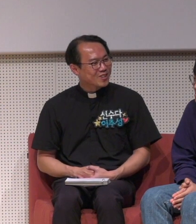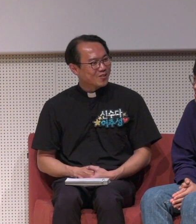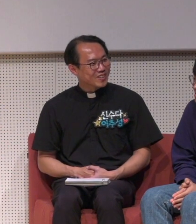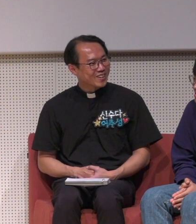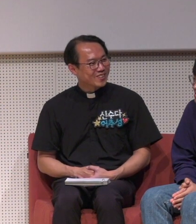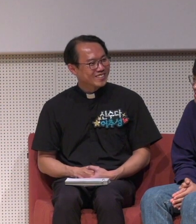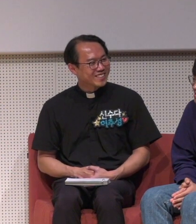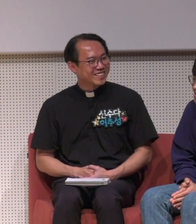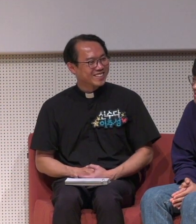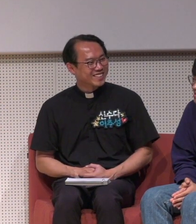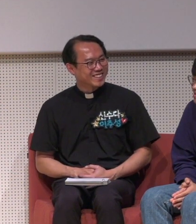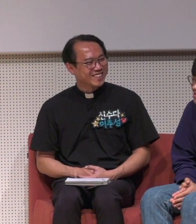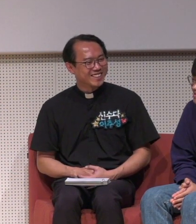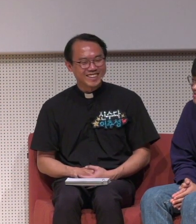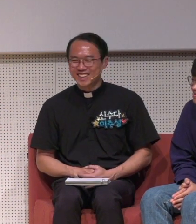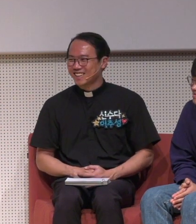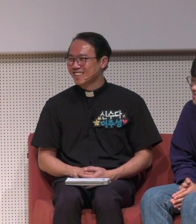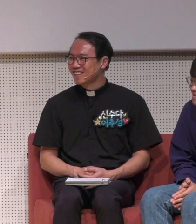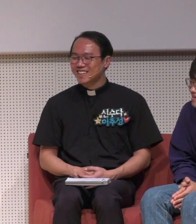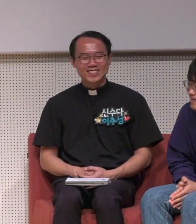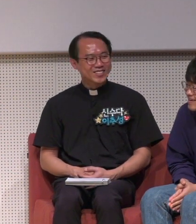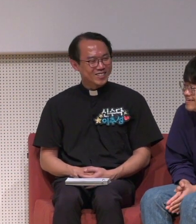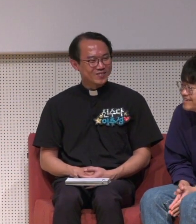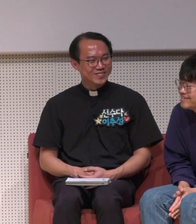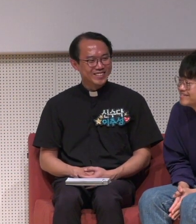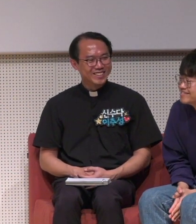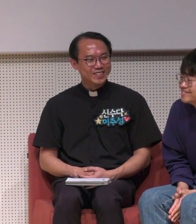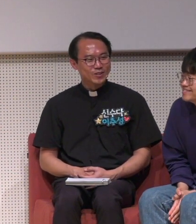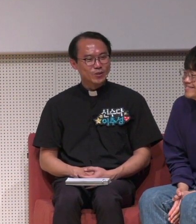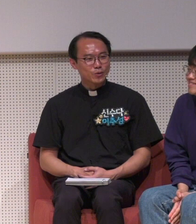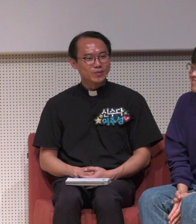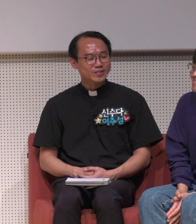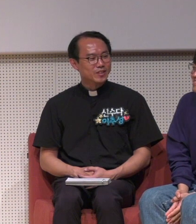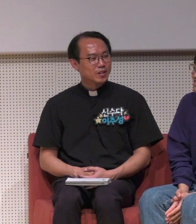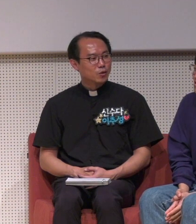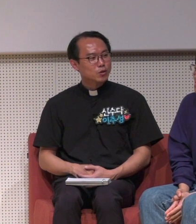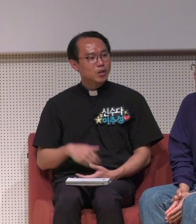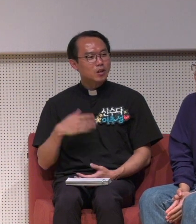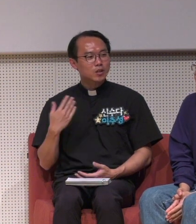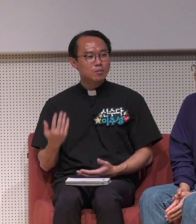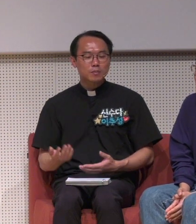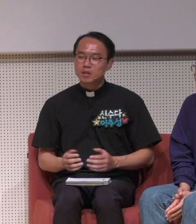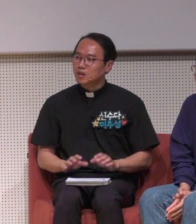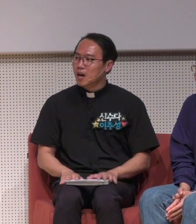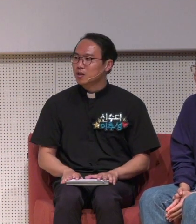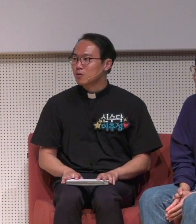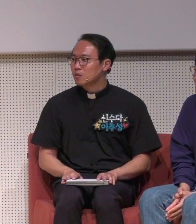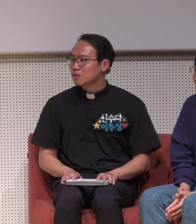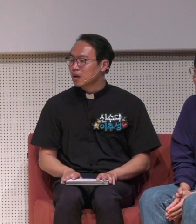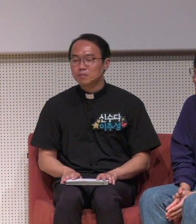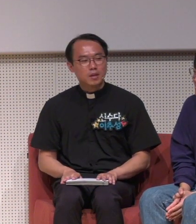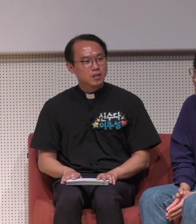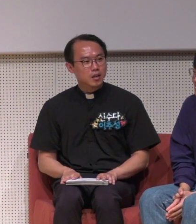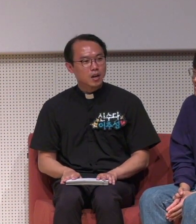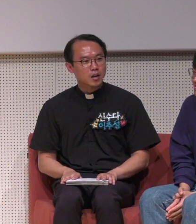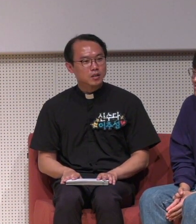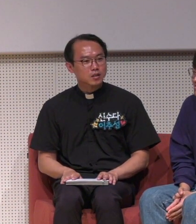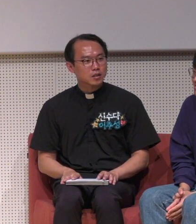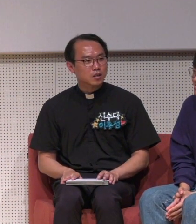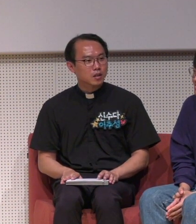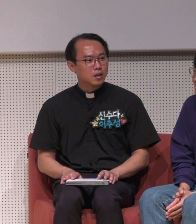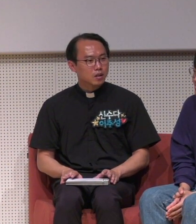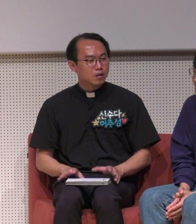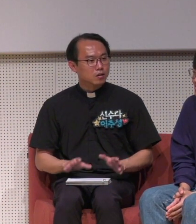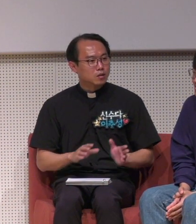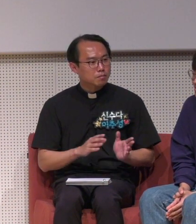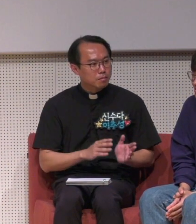또 다른 거 없나요? 느낌. 느낌. 오늘 저희가 어떻게 보면은 라디오라는 매체가